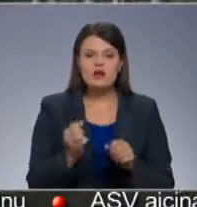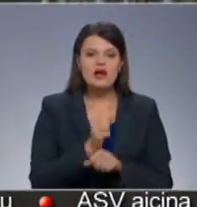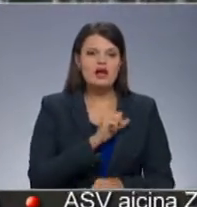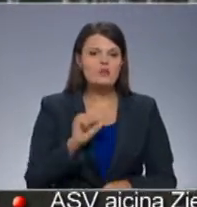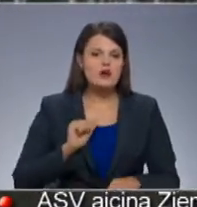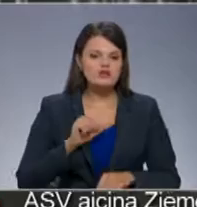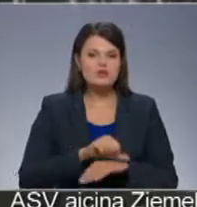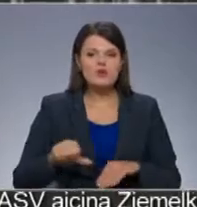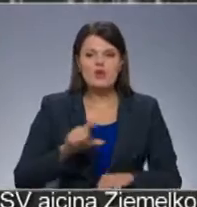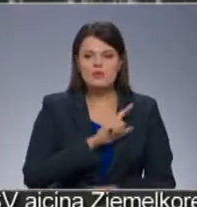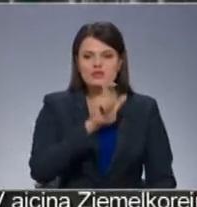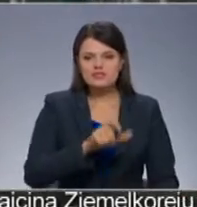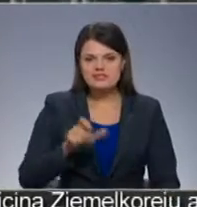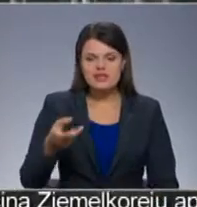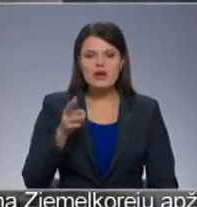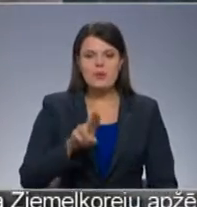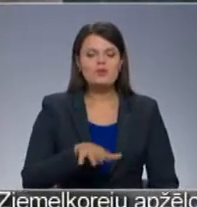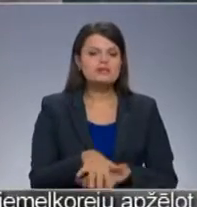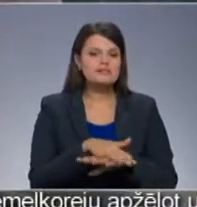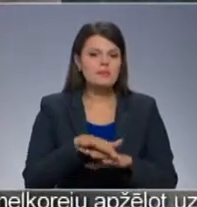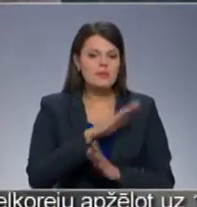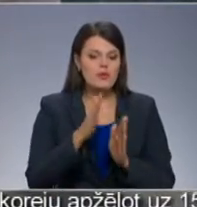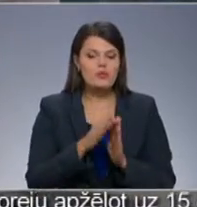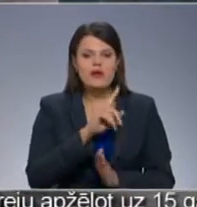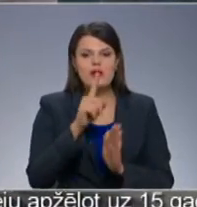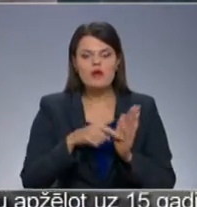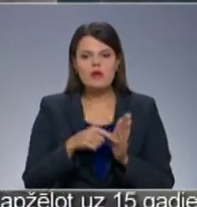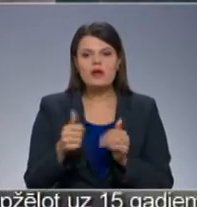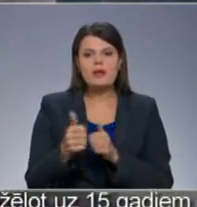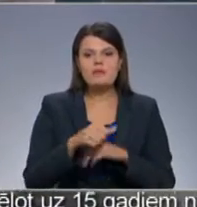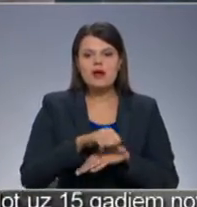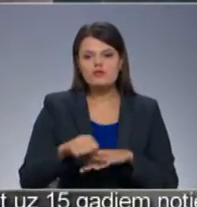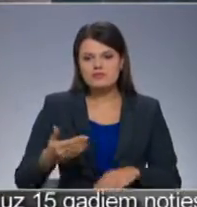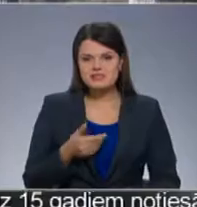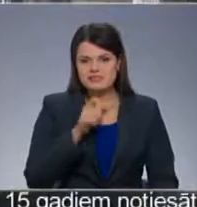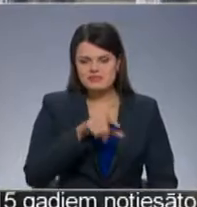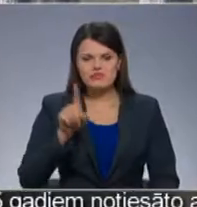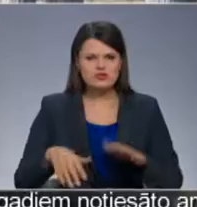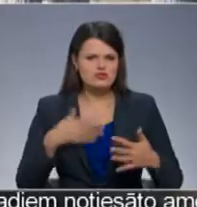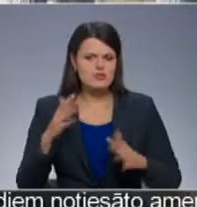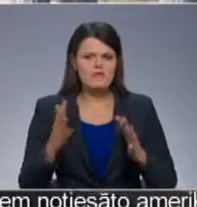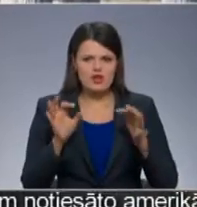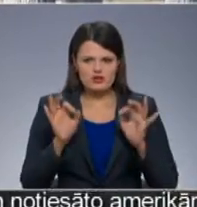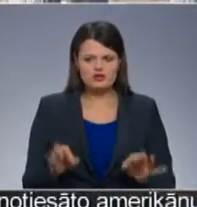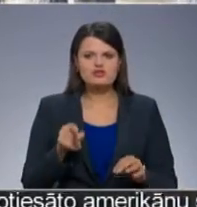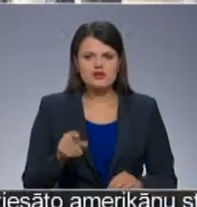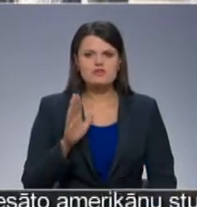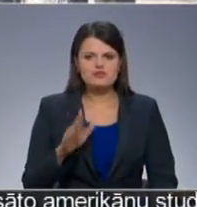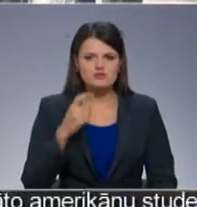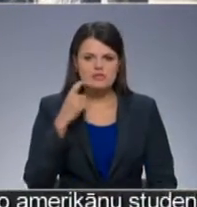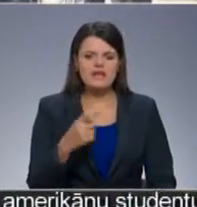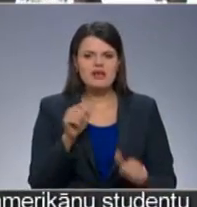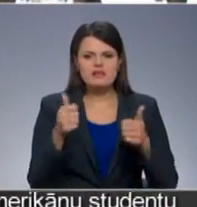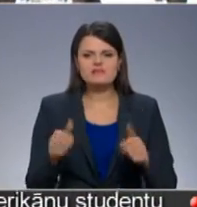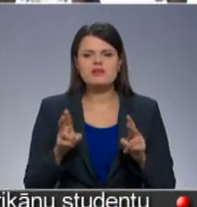robežas sargiem, gan sabiedrībai kopumā. Jautājot pie robežā dzīvojošajiem, dažas māc šaubas, vai tiešām žogs būs efektīvs veids,